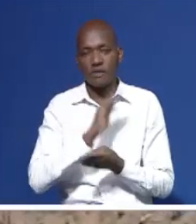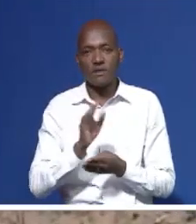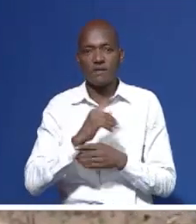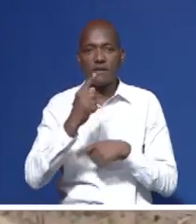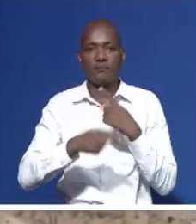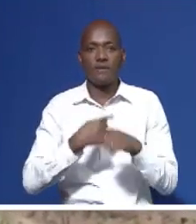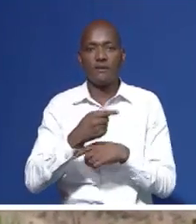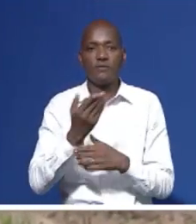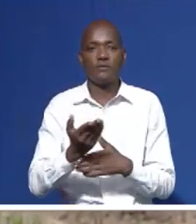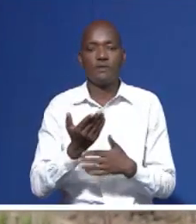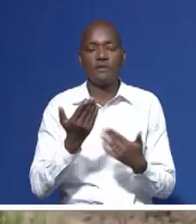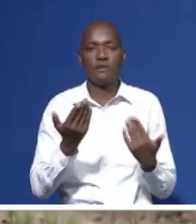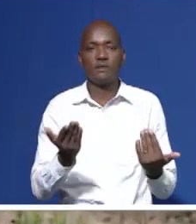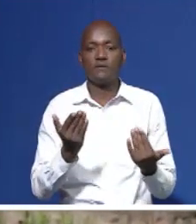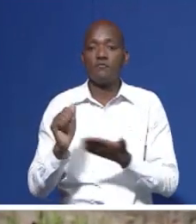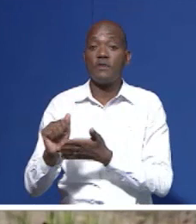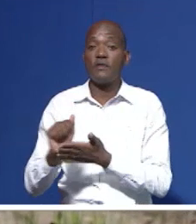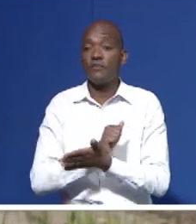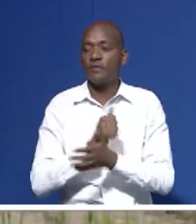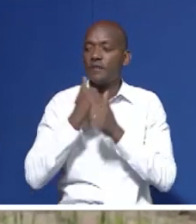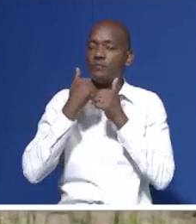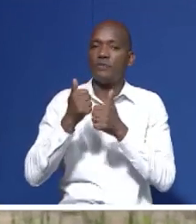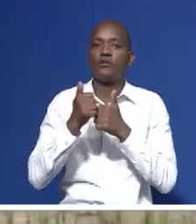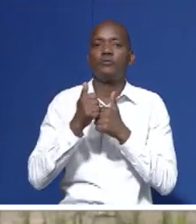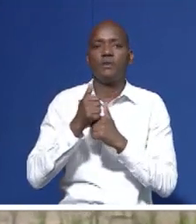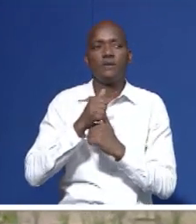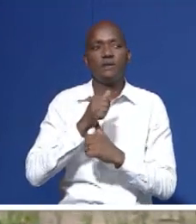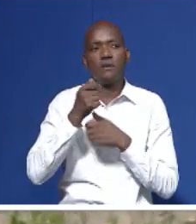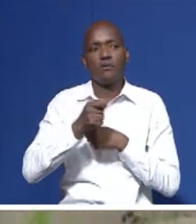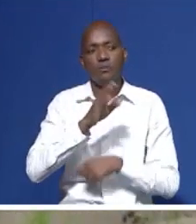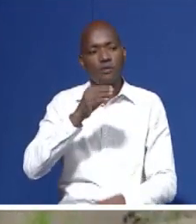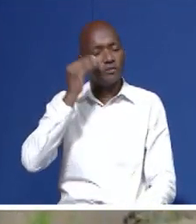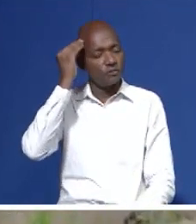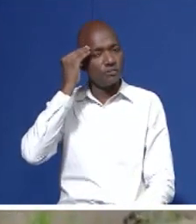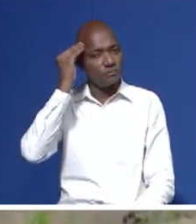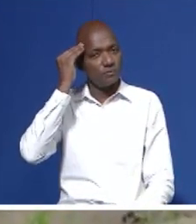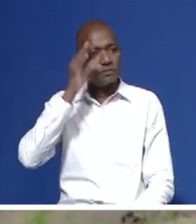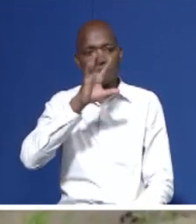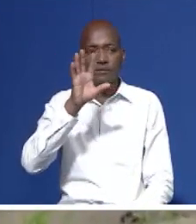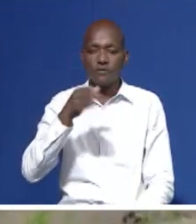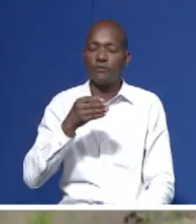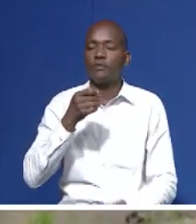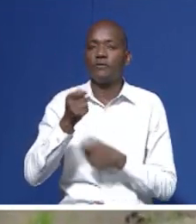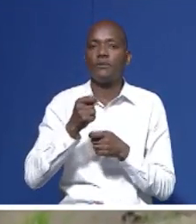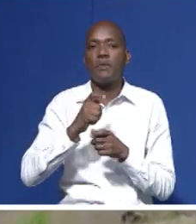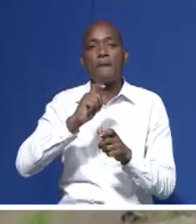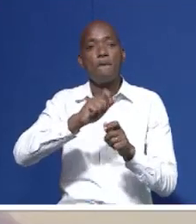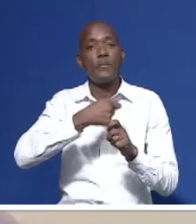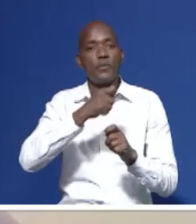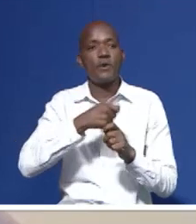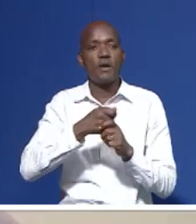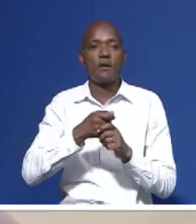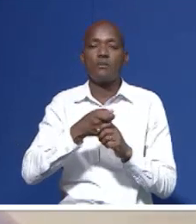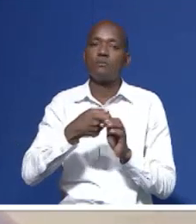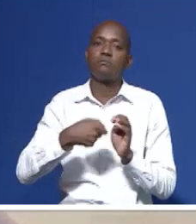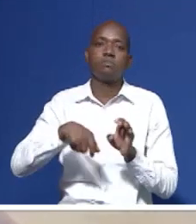huo, ambao umeweza kufuta matumaini na ndoto za wakulima wa zao la mpunga kuongeza uzalishaji wa mazao yao.